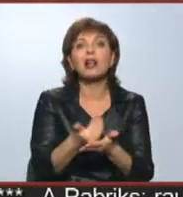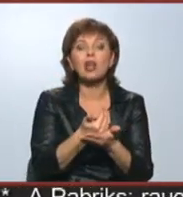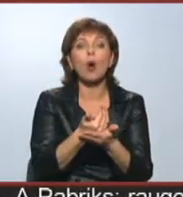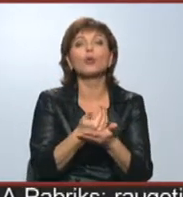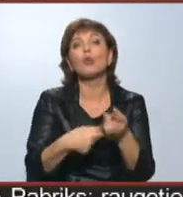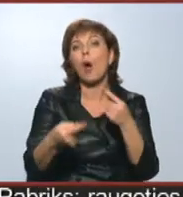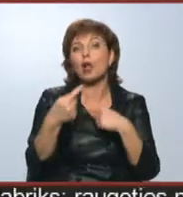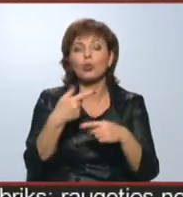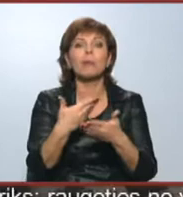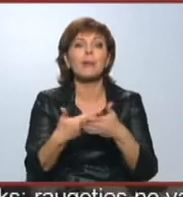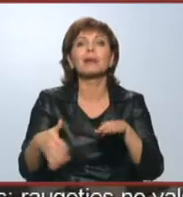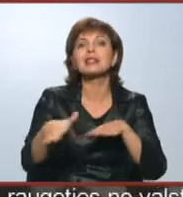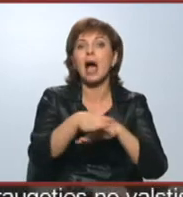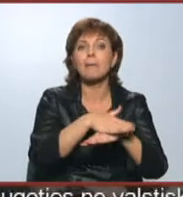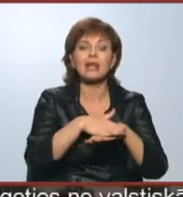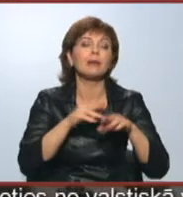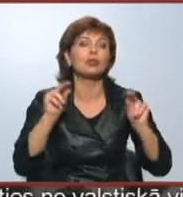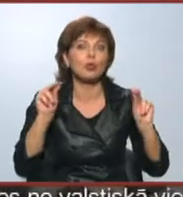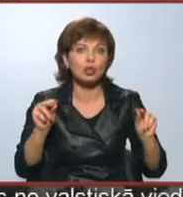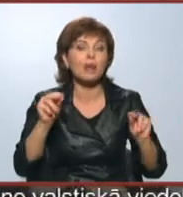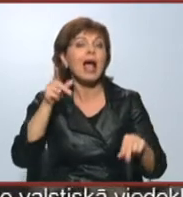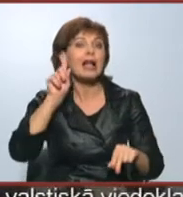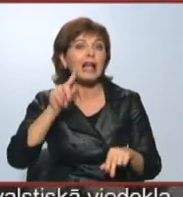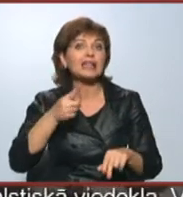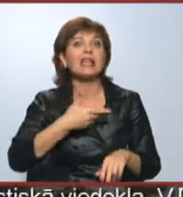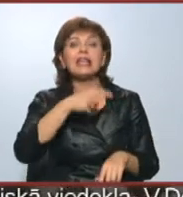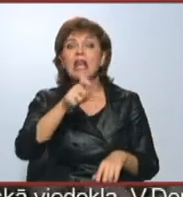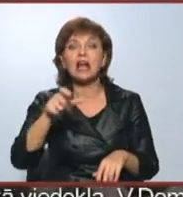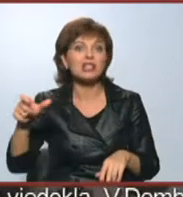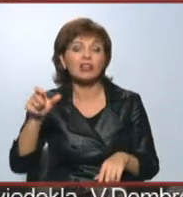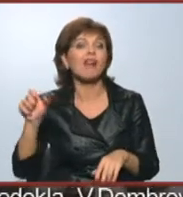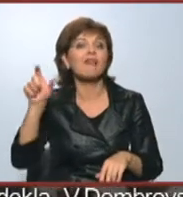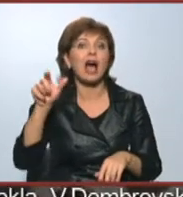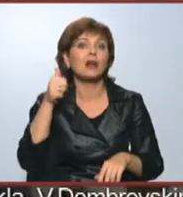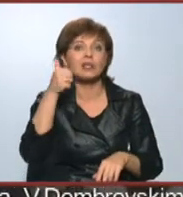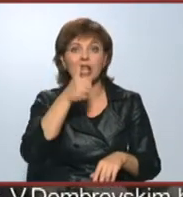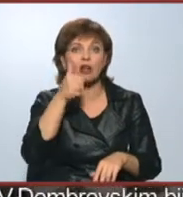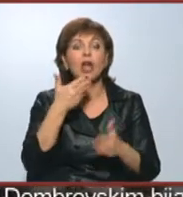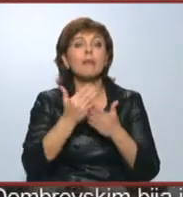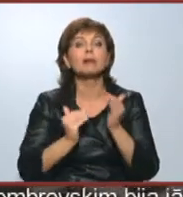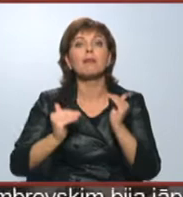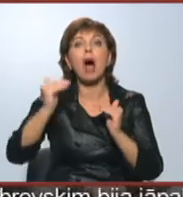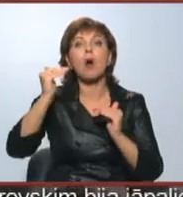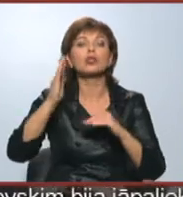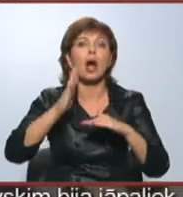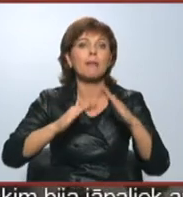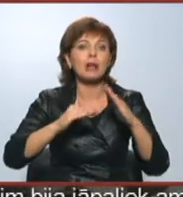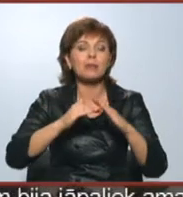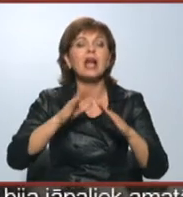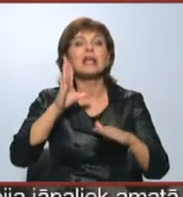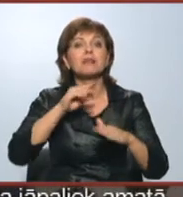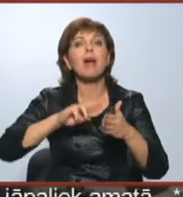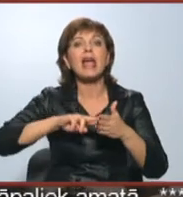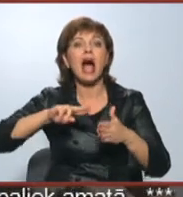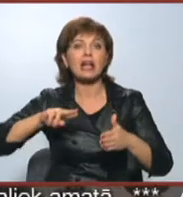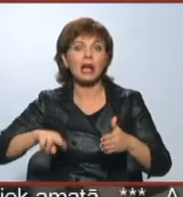sabiedrības uzticību. Zinot to, ka Latvijas iedzīvotāji vairums netic tam, ka augsts amatpersonas spēj atkāpties no ieņemiem amatiem, šobrīd